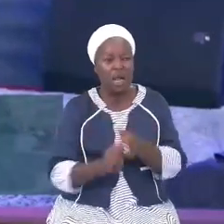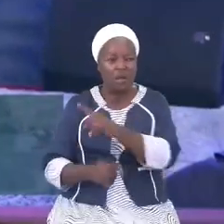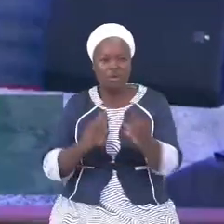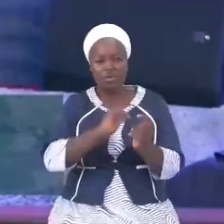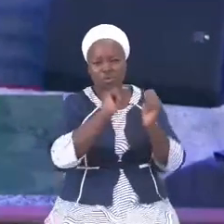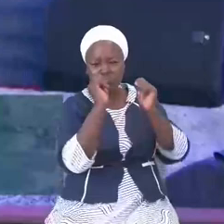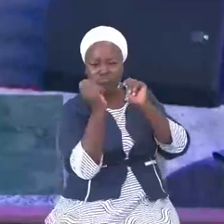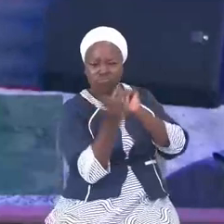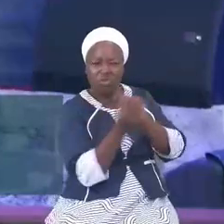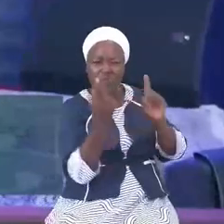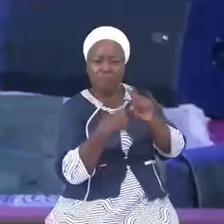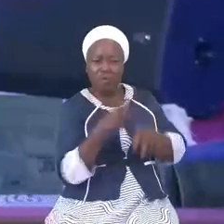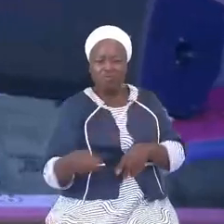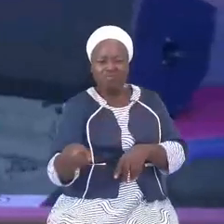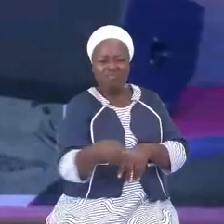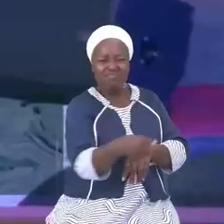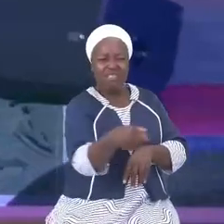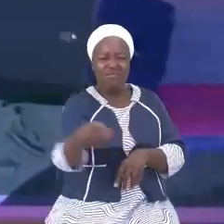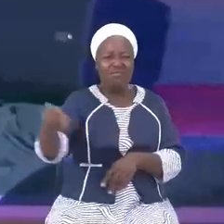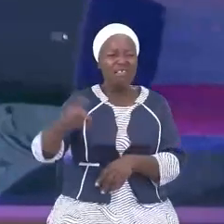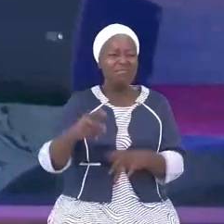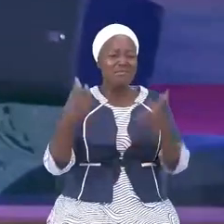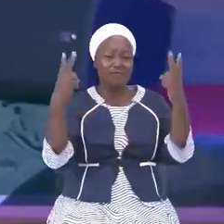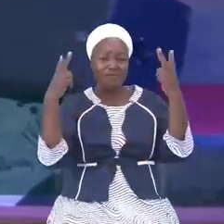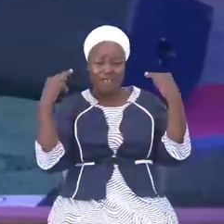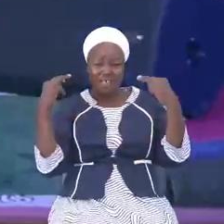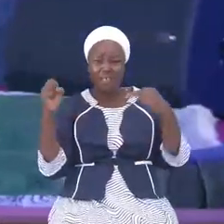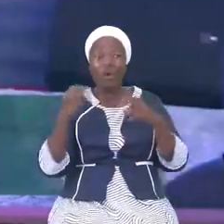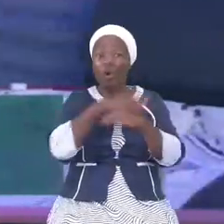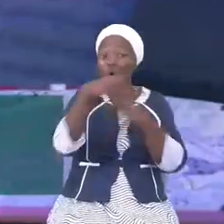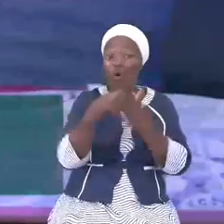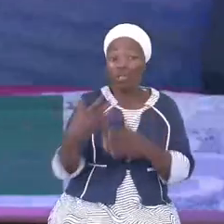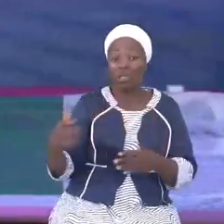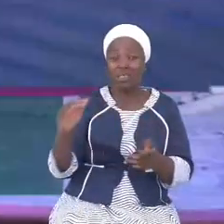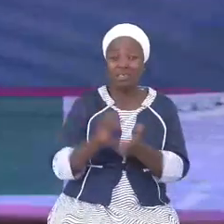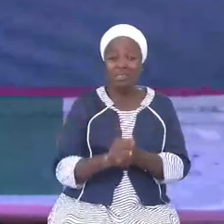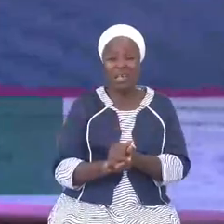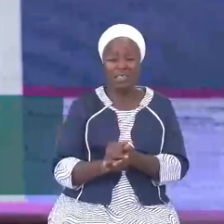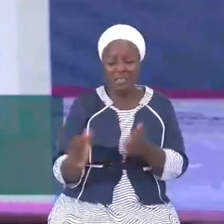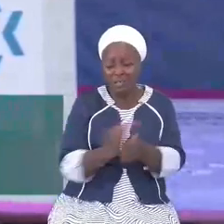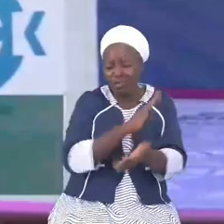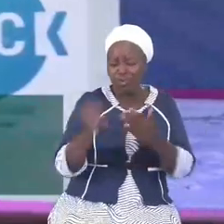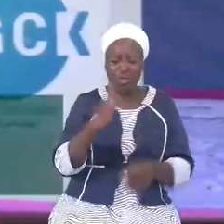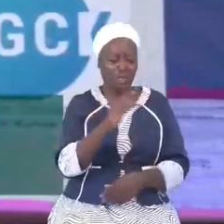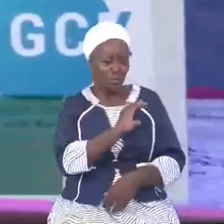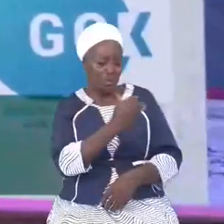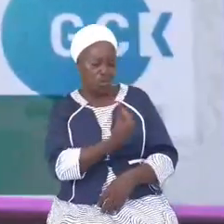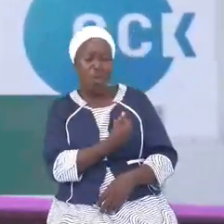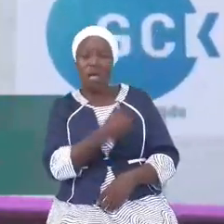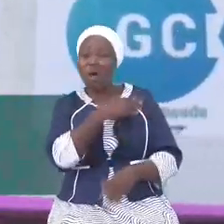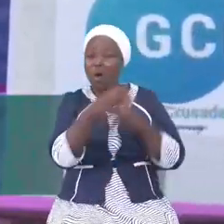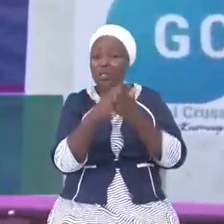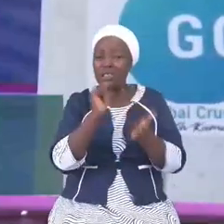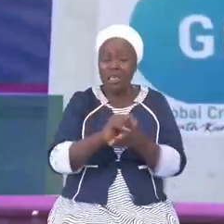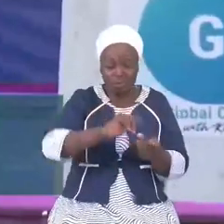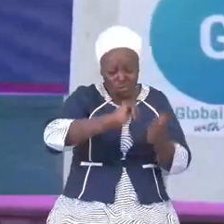nouvelle, nous vous exhortons à renoncer à ces choses vaines. Ces choses qui amortissent l'âme. Ces choses qui